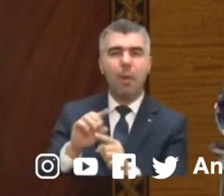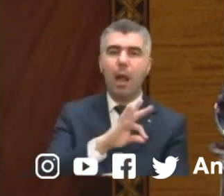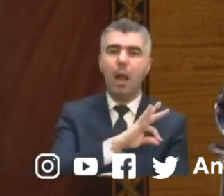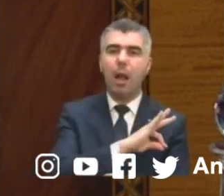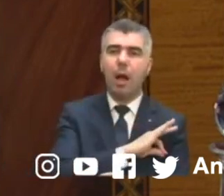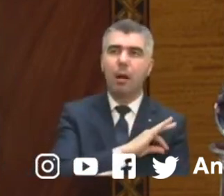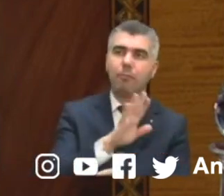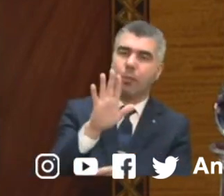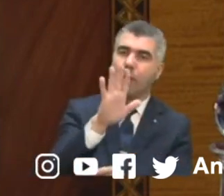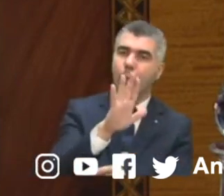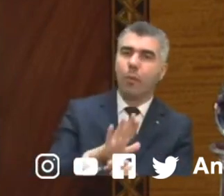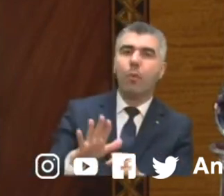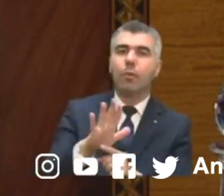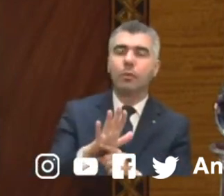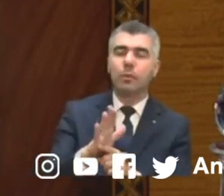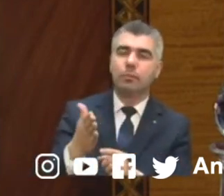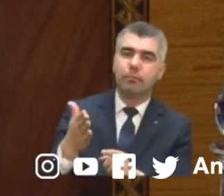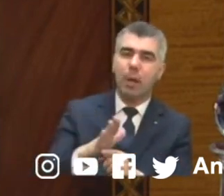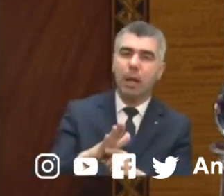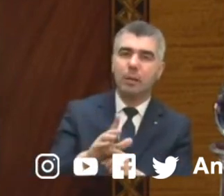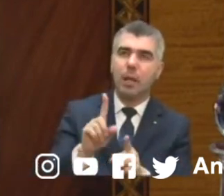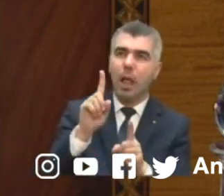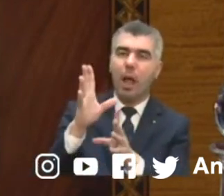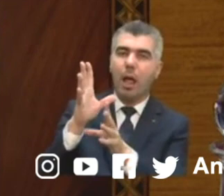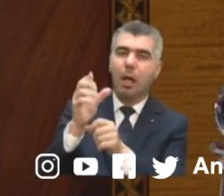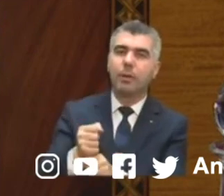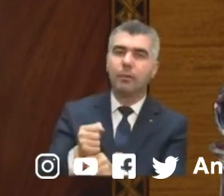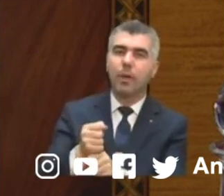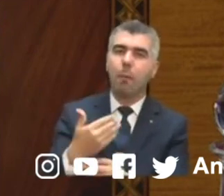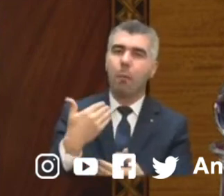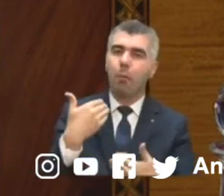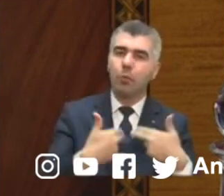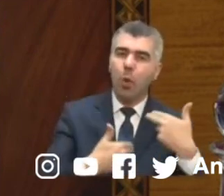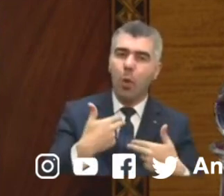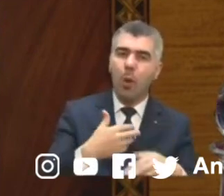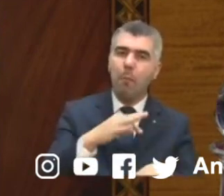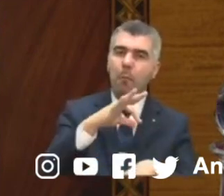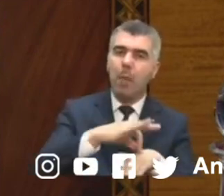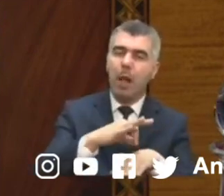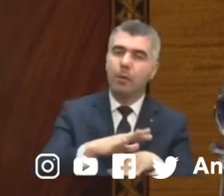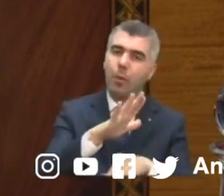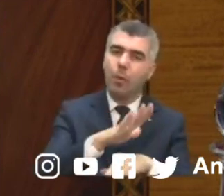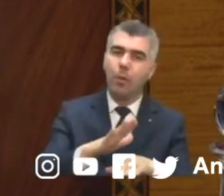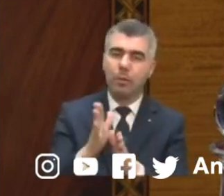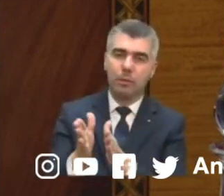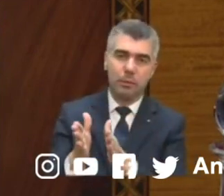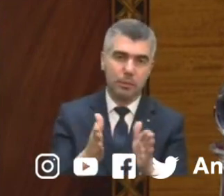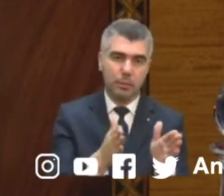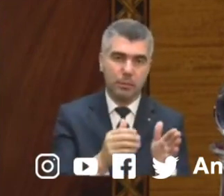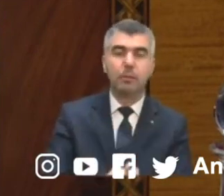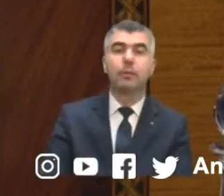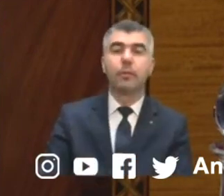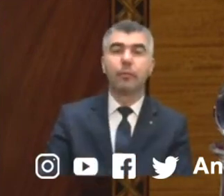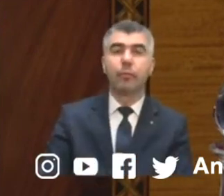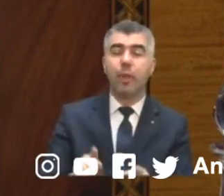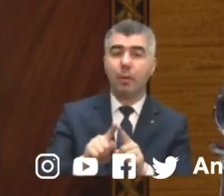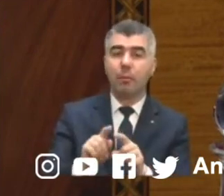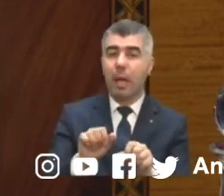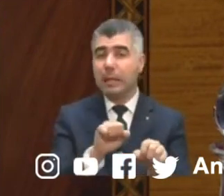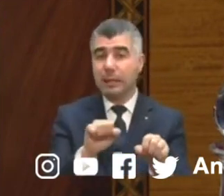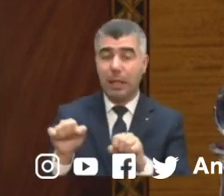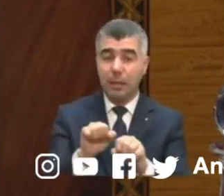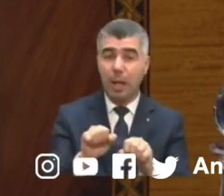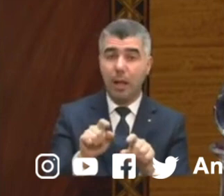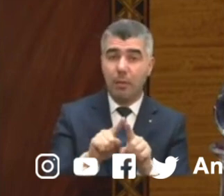الواسعة وأن يشفي الجرحى والمصابين. فهذه الكارثة الطبيعية كما تعلمون خلفت خسائر